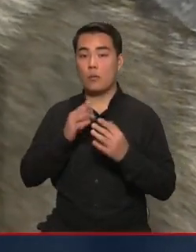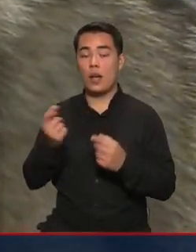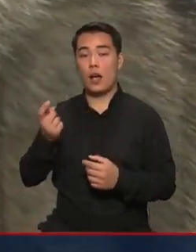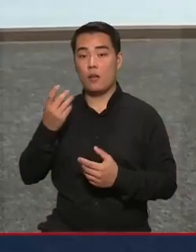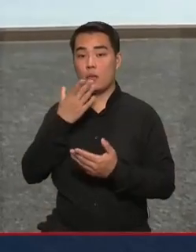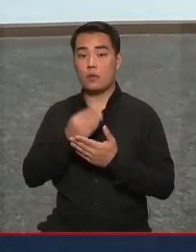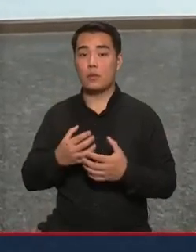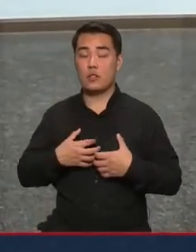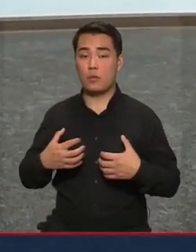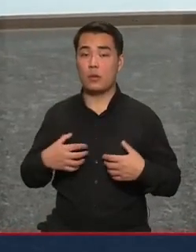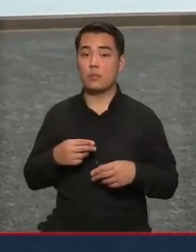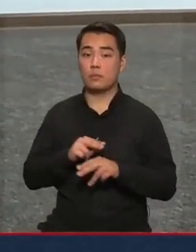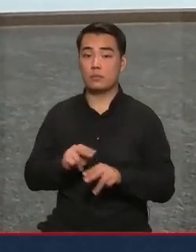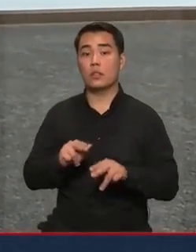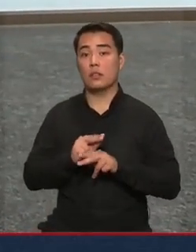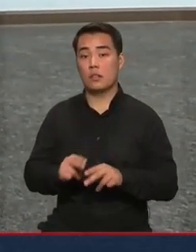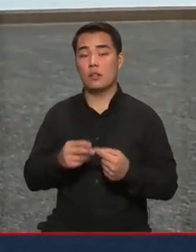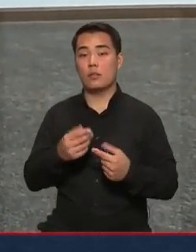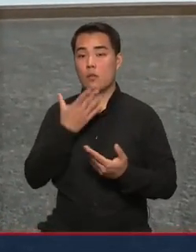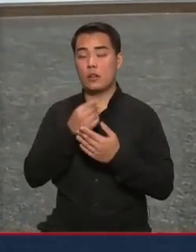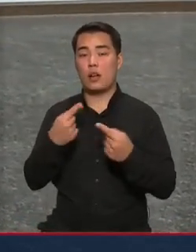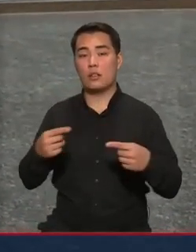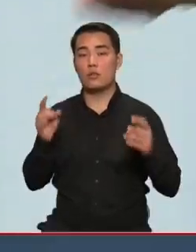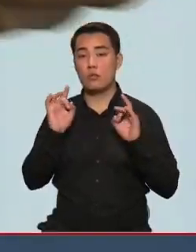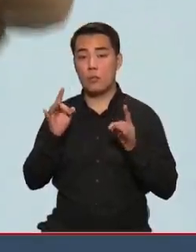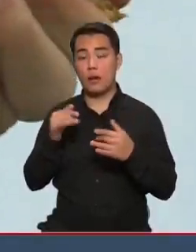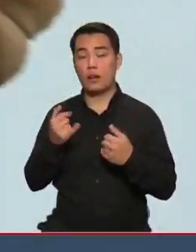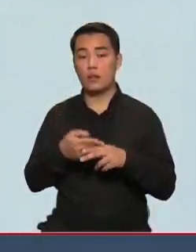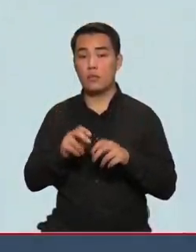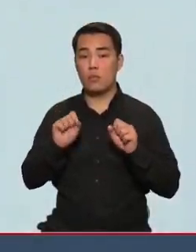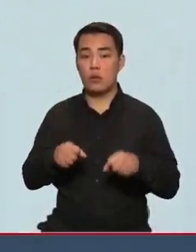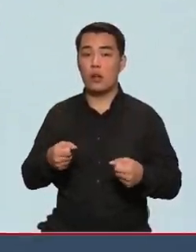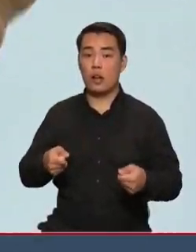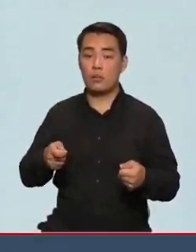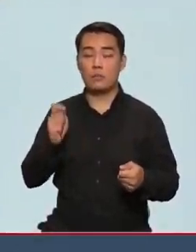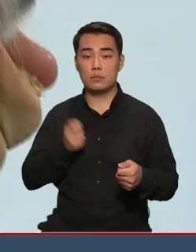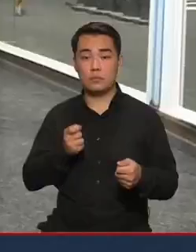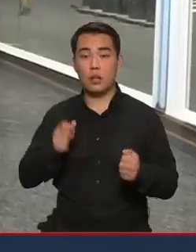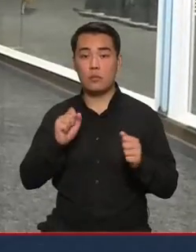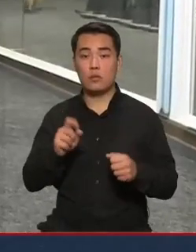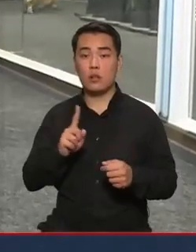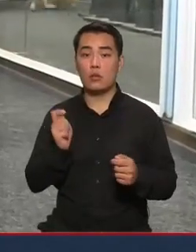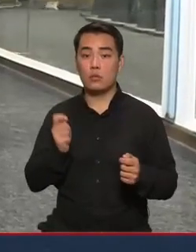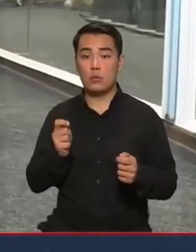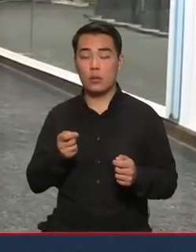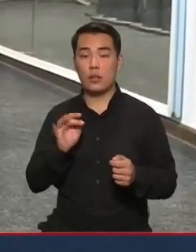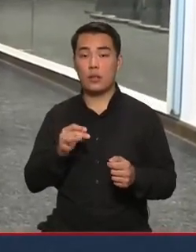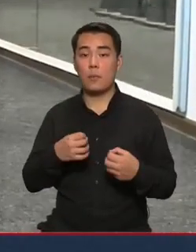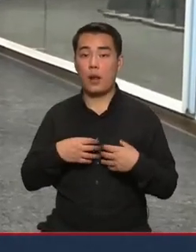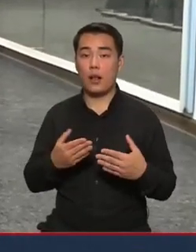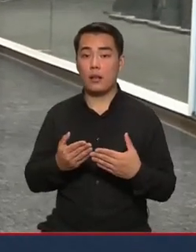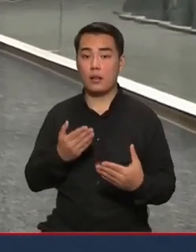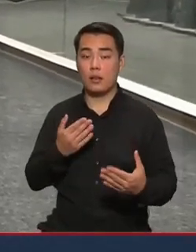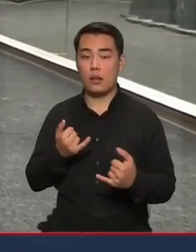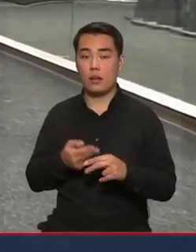своих питомцев приучать к различным шумам. Можно также использовать кастрюлю с поварешкой, имитировать стуки. А перед празднованием